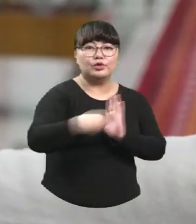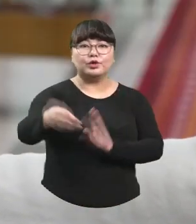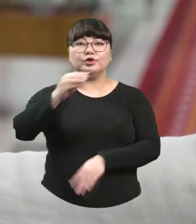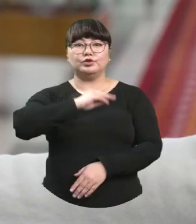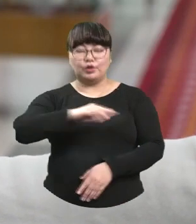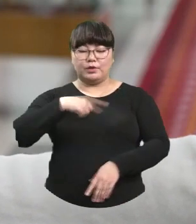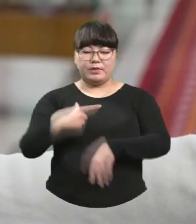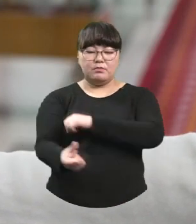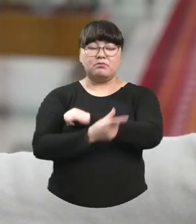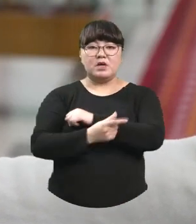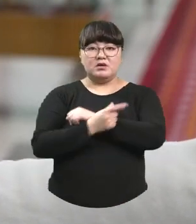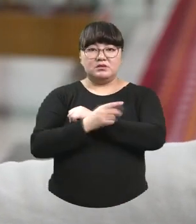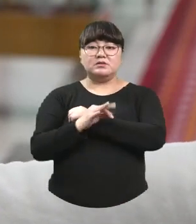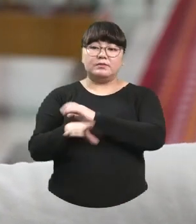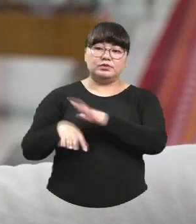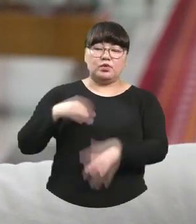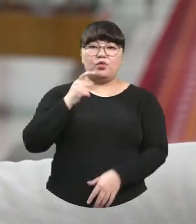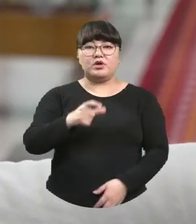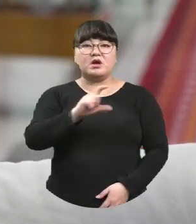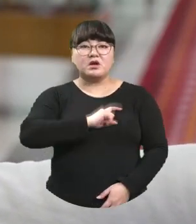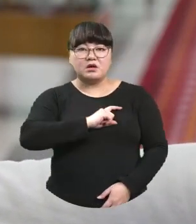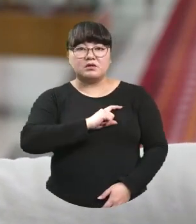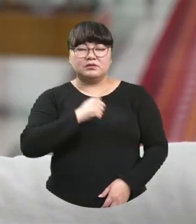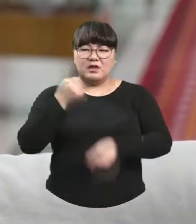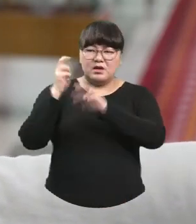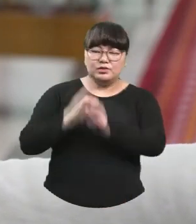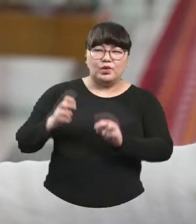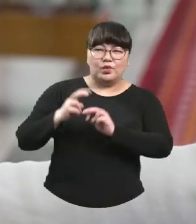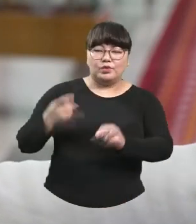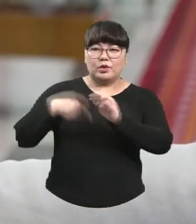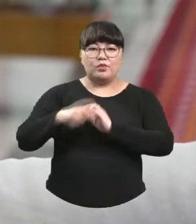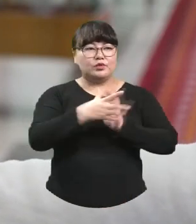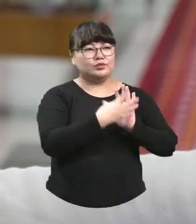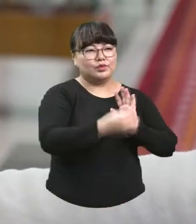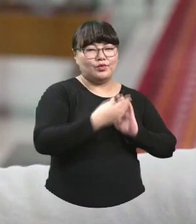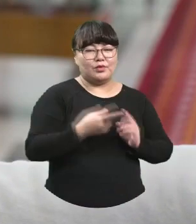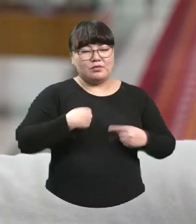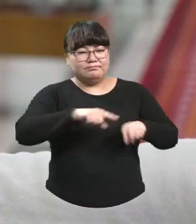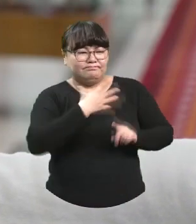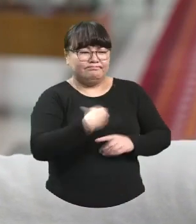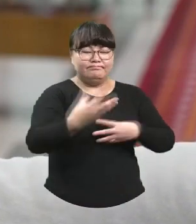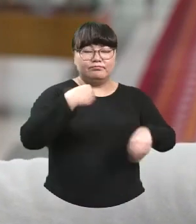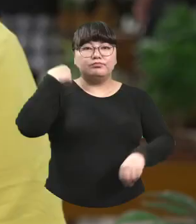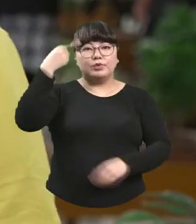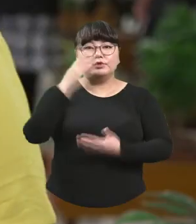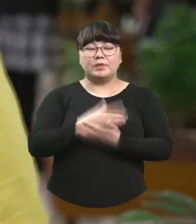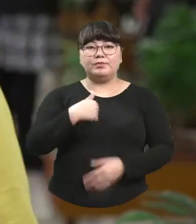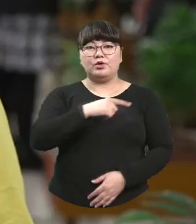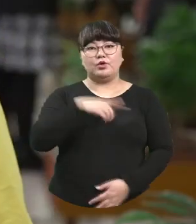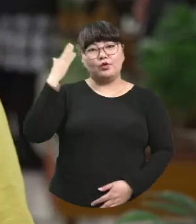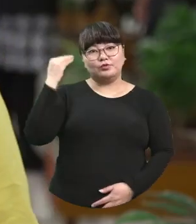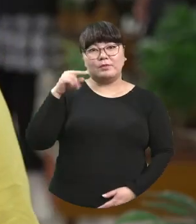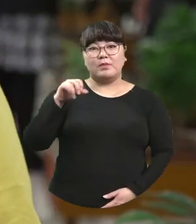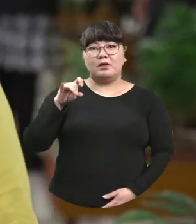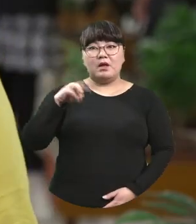эхлээд мэржлийнхаа дагуу ч гэсэн хүний эрхийн талаар сайн судалж, бусдад нөлөөлөхөд жишээ болно гэж бодож байгаа. За би